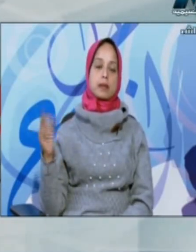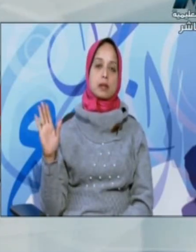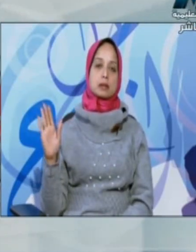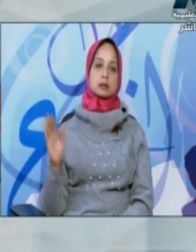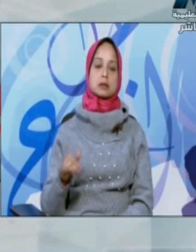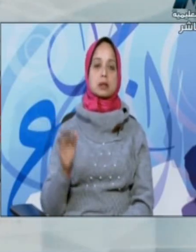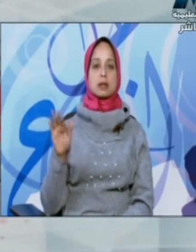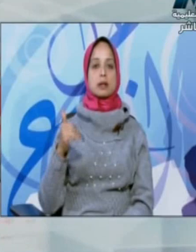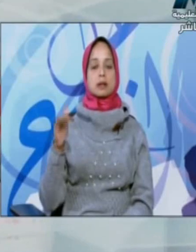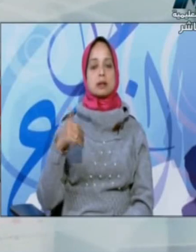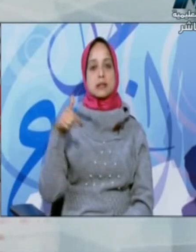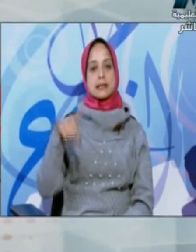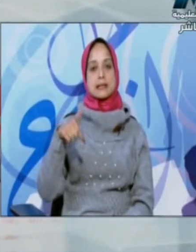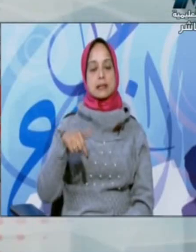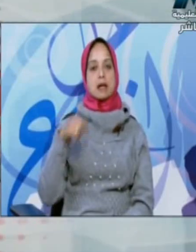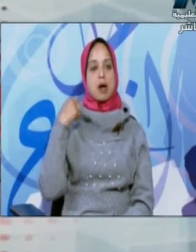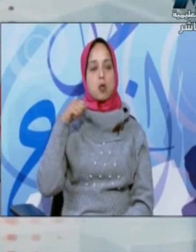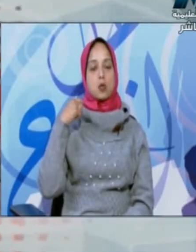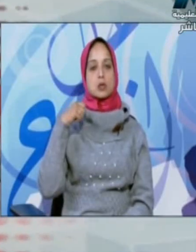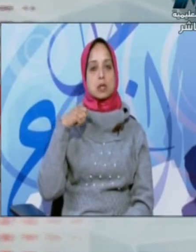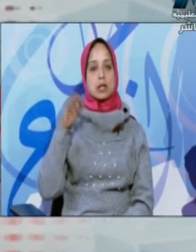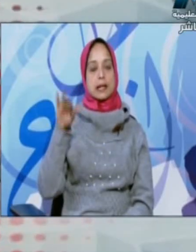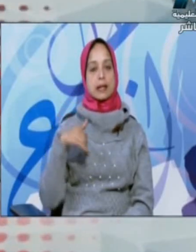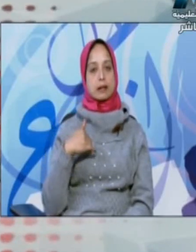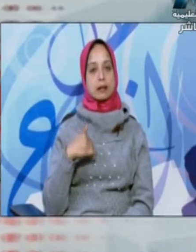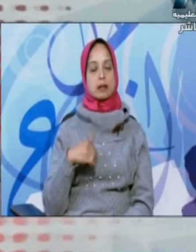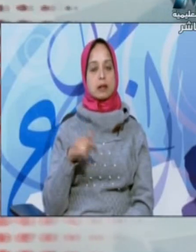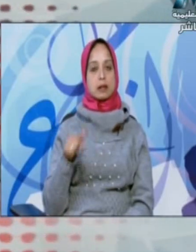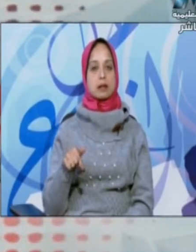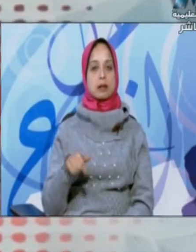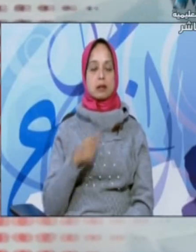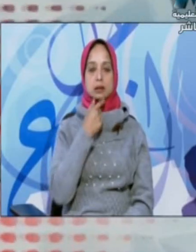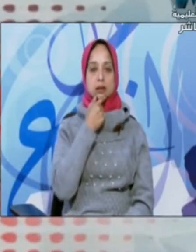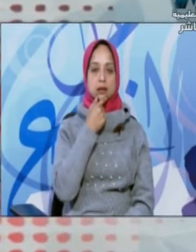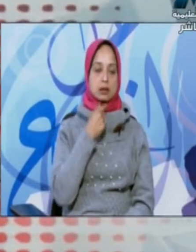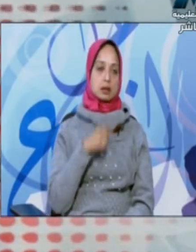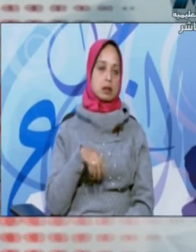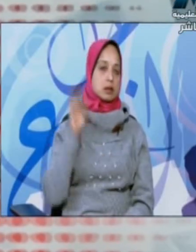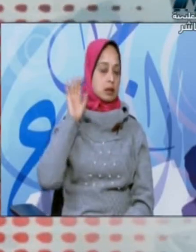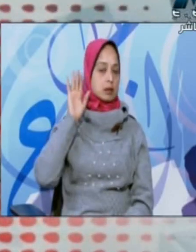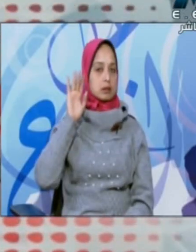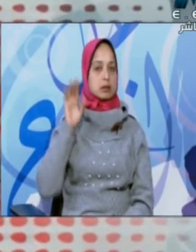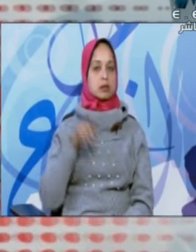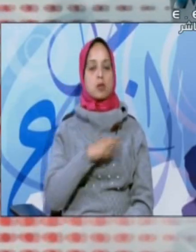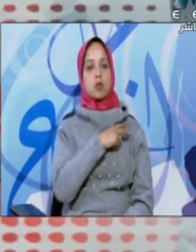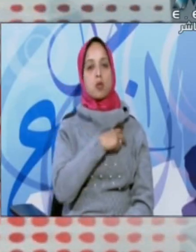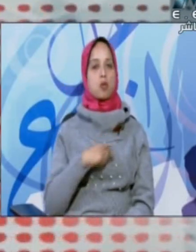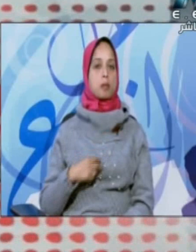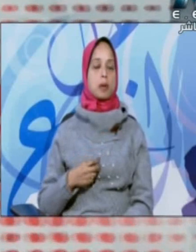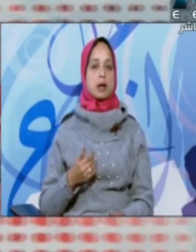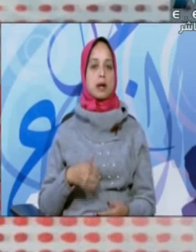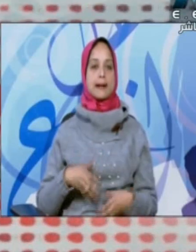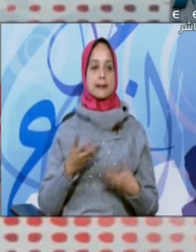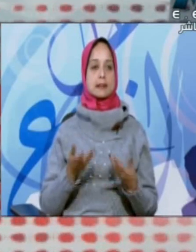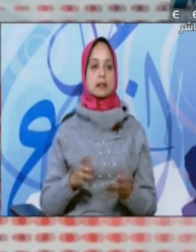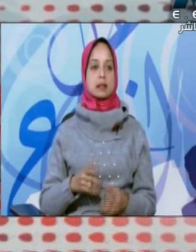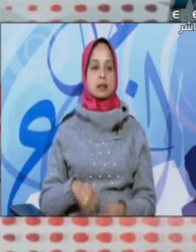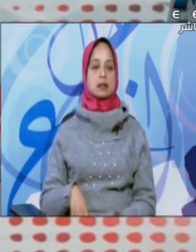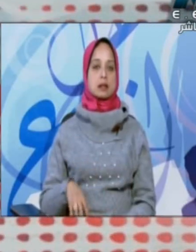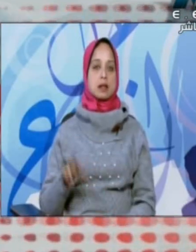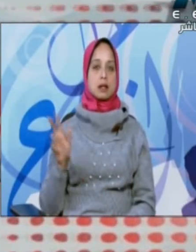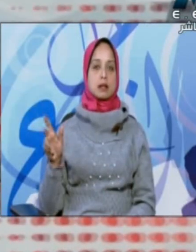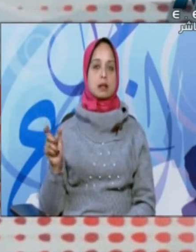الأقلية هم طلبوا إنجلترا بتعديل المعاهدة، ولكن أهملت إنجلترا مطالب حكومات لتحظى بثقة الشعب. أقدر أقول إن النحاس